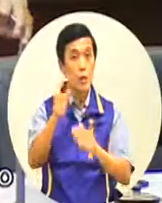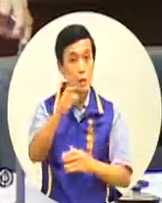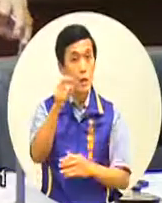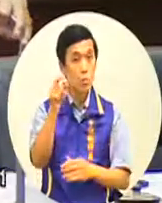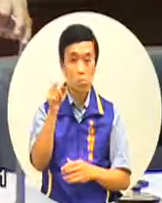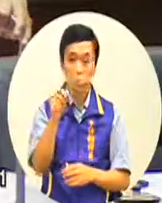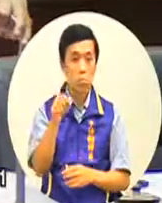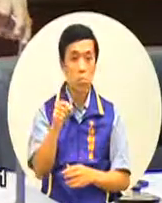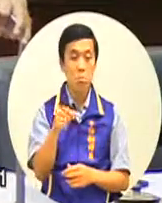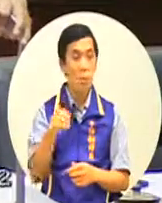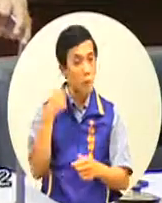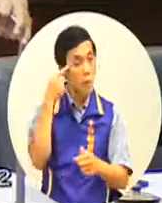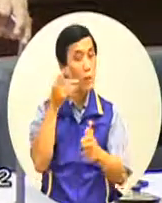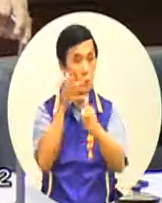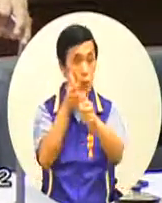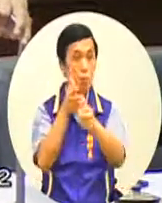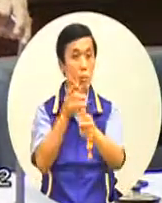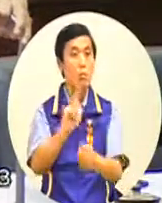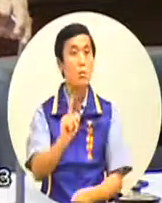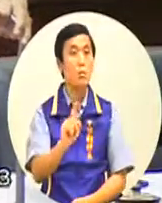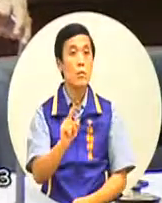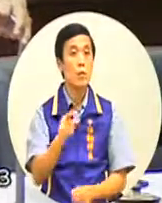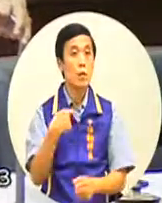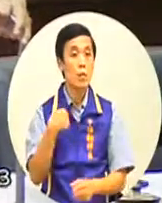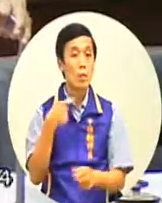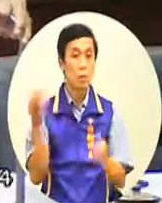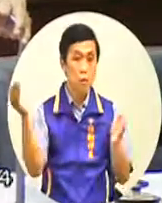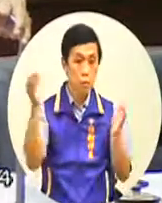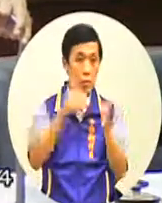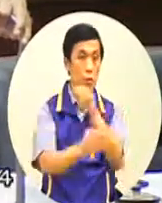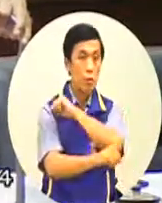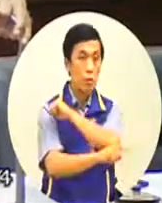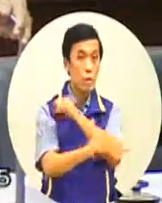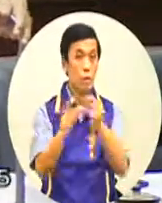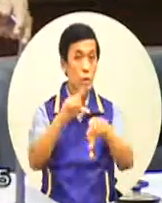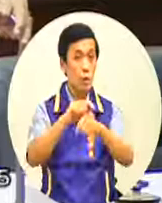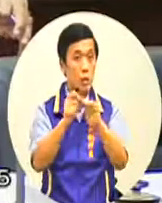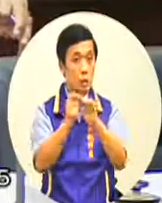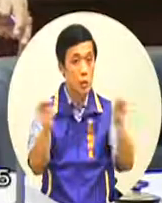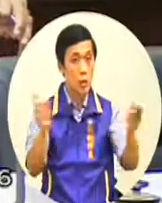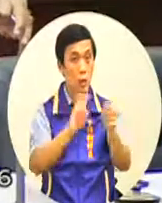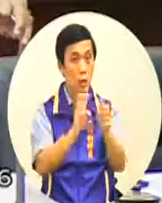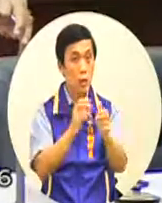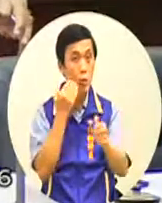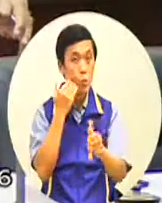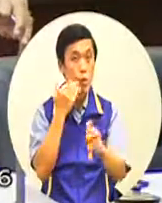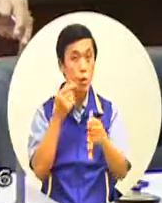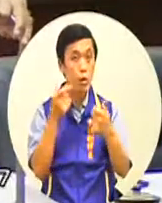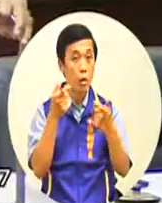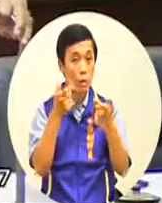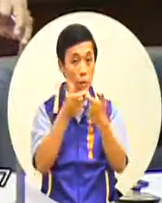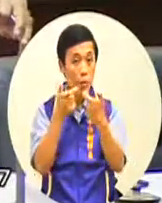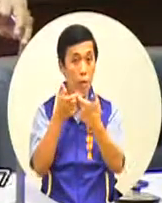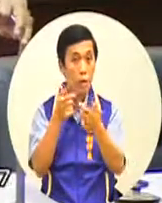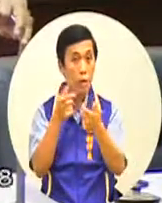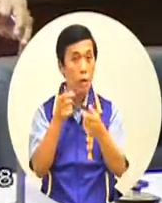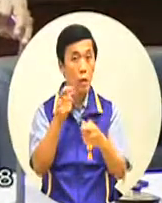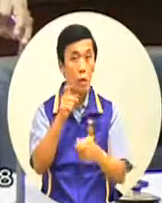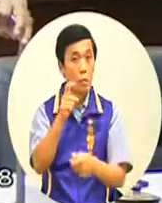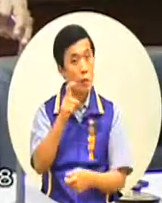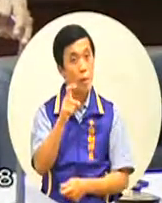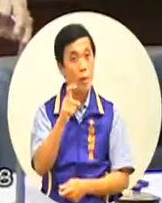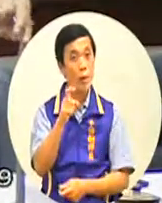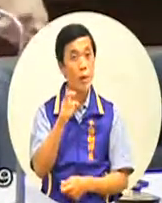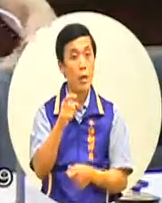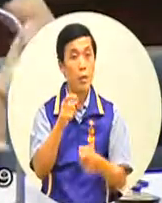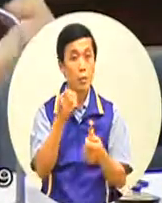意见哦。我总觉得我们最终最后长照人力如果没有用得好的话，这个长照我总觉得